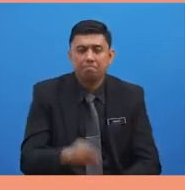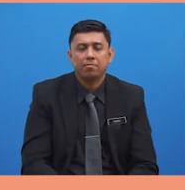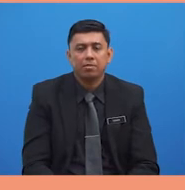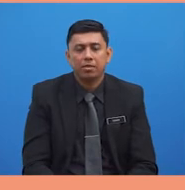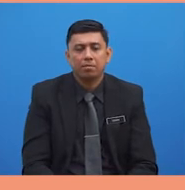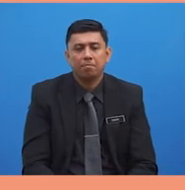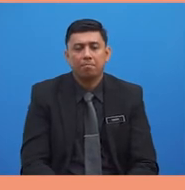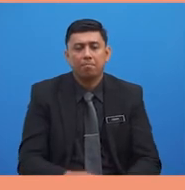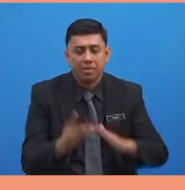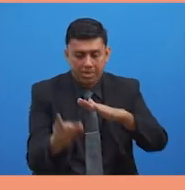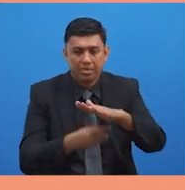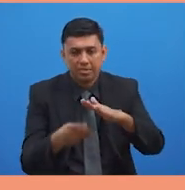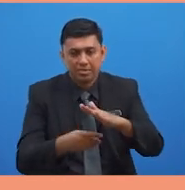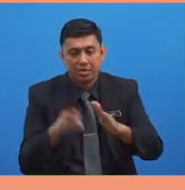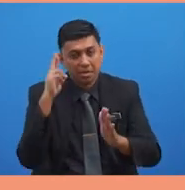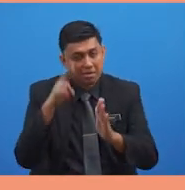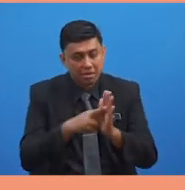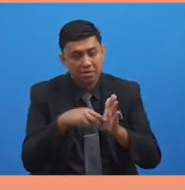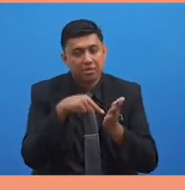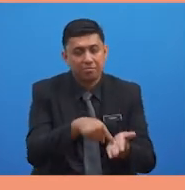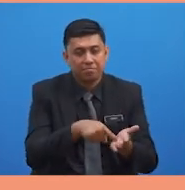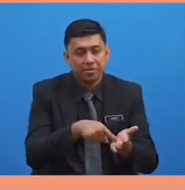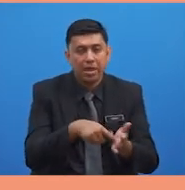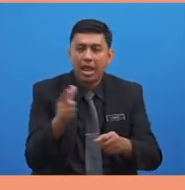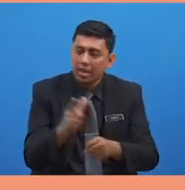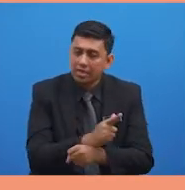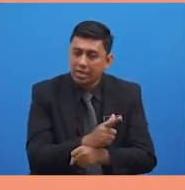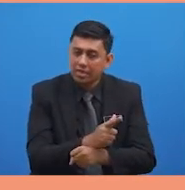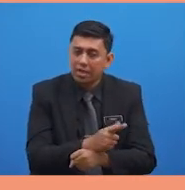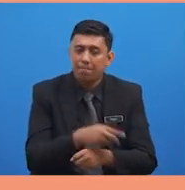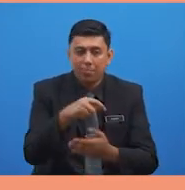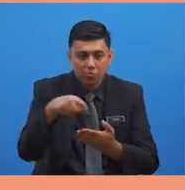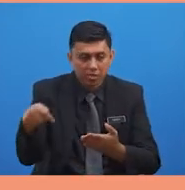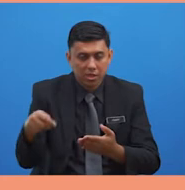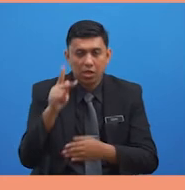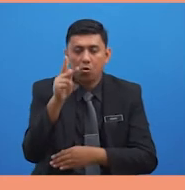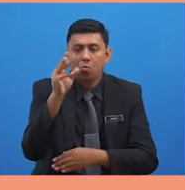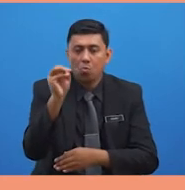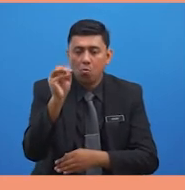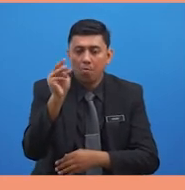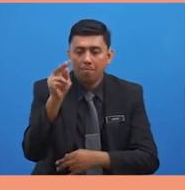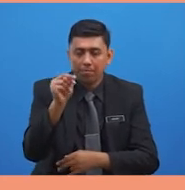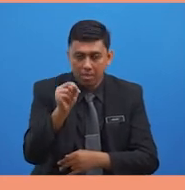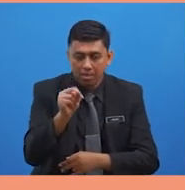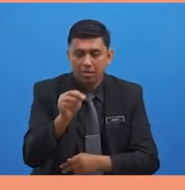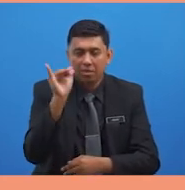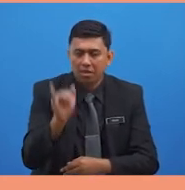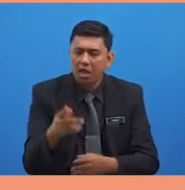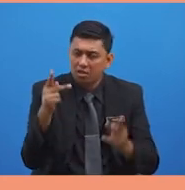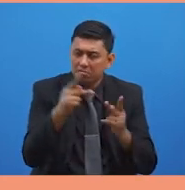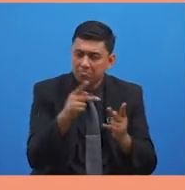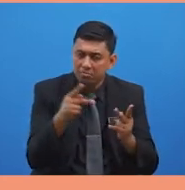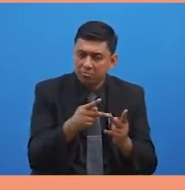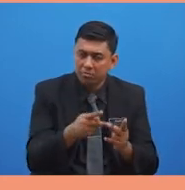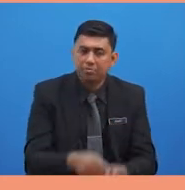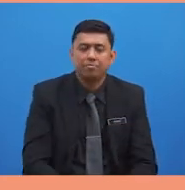Berdasarkan rajah ini, lengkapkan penulisan komen yang sesuai tentang